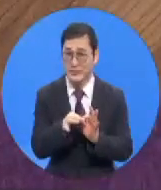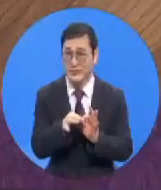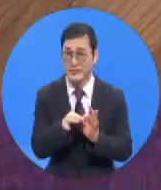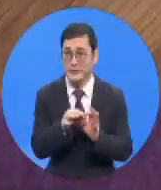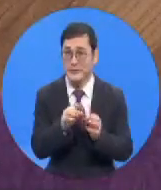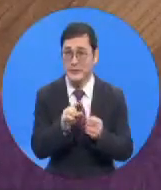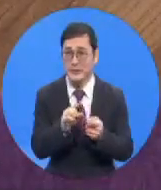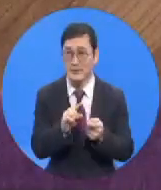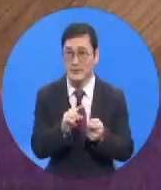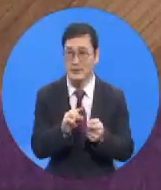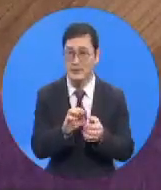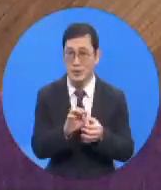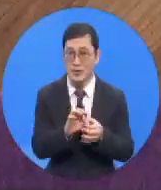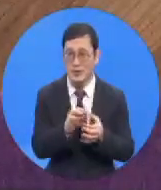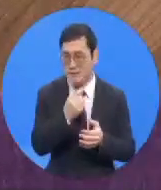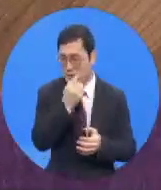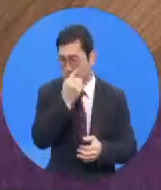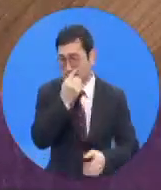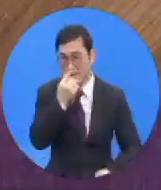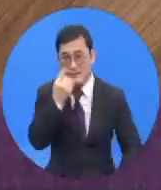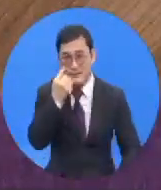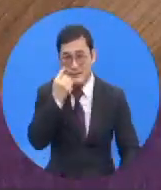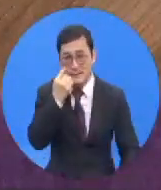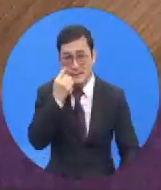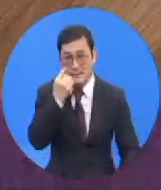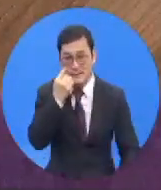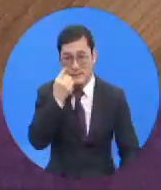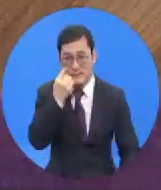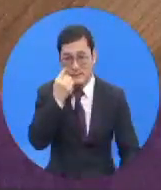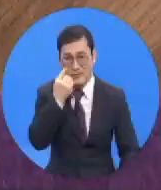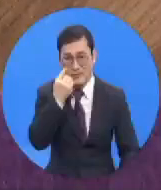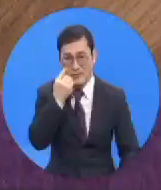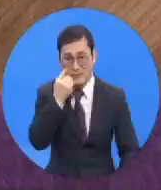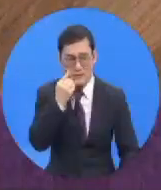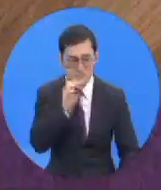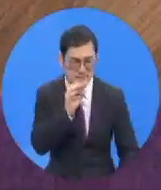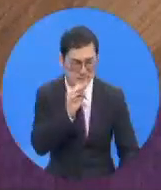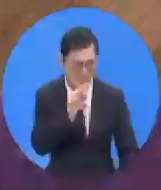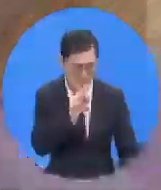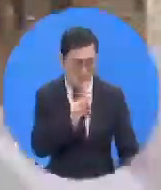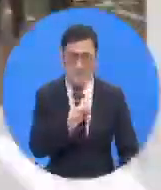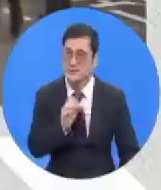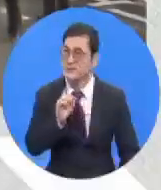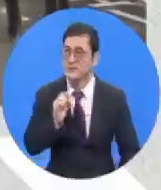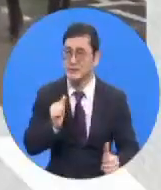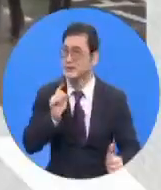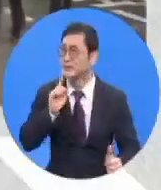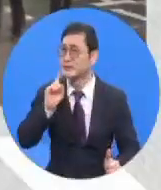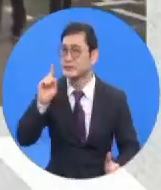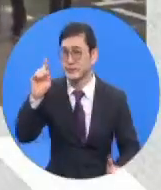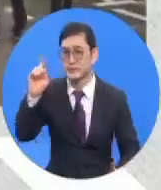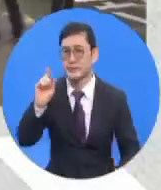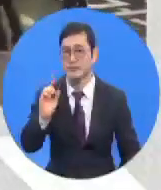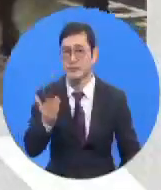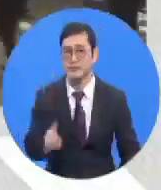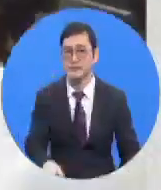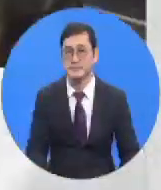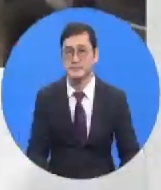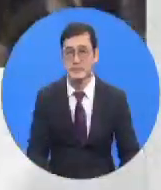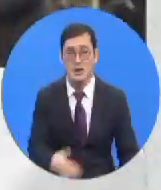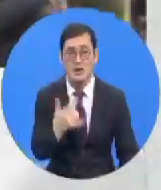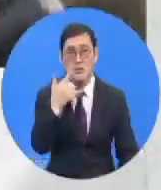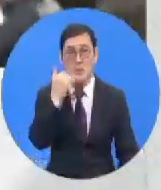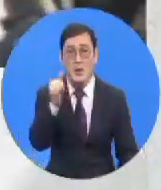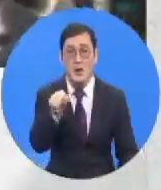하지 않았는지 매우 유감이다 이런 말씀을 먼저 드리면서 예. 기존의 검찰에서 그 두 양모와 양부 두 사람이